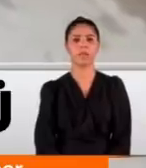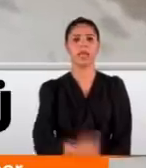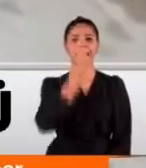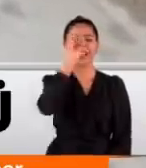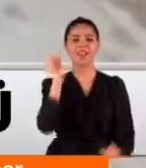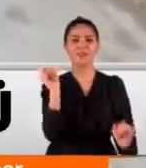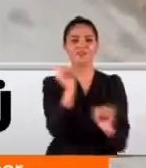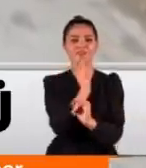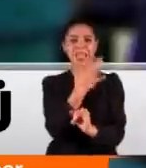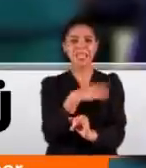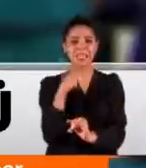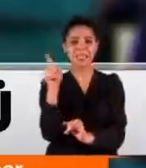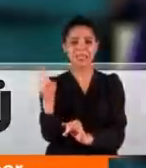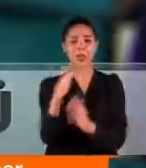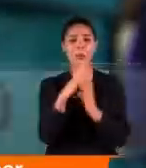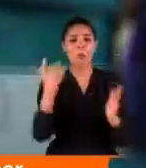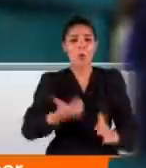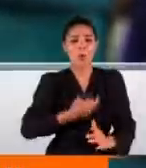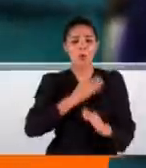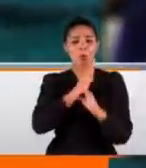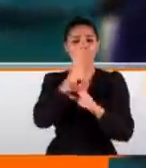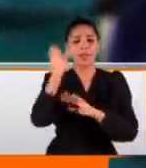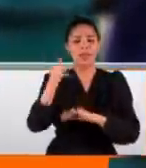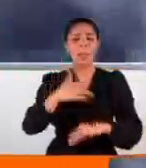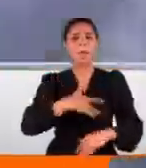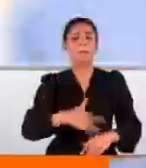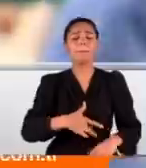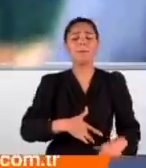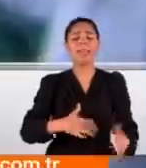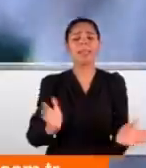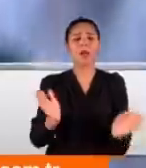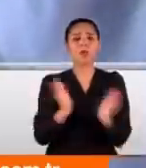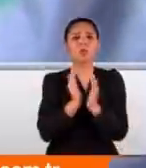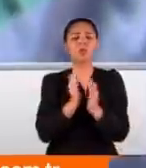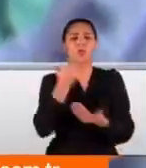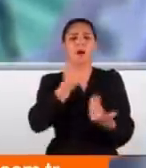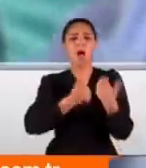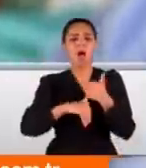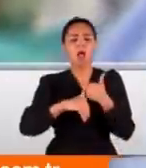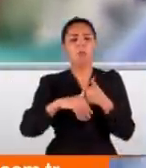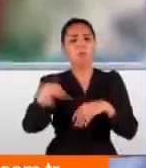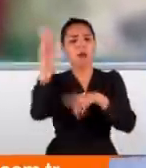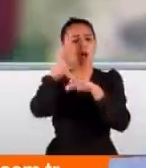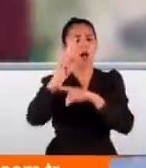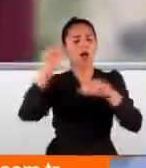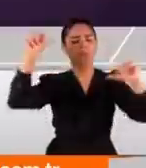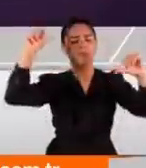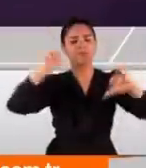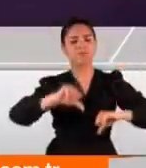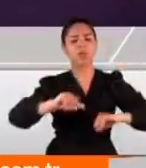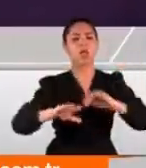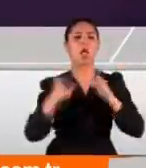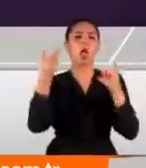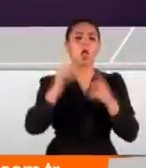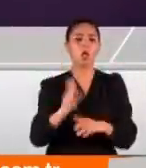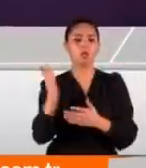Yalnızca zayıflamak istemişti. Büyük umutlarla girdiği mide küçültme ameliyatı hayallerinin de hayatının da sonu oldu.